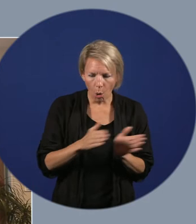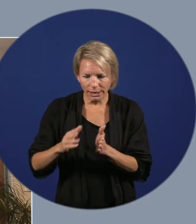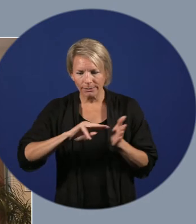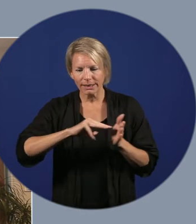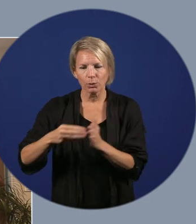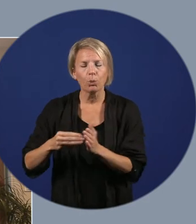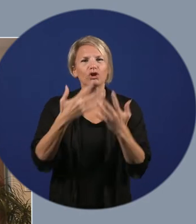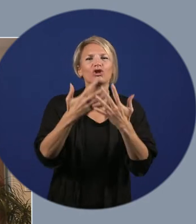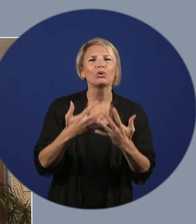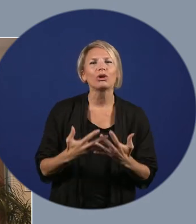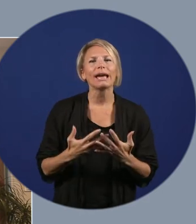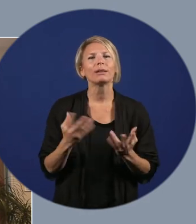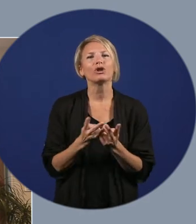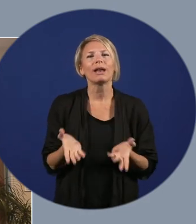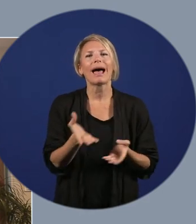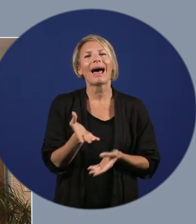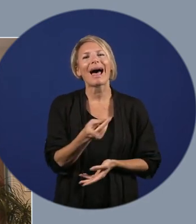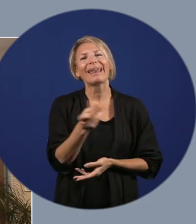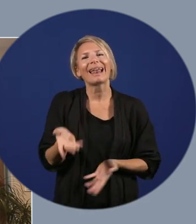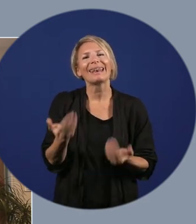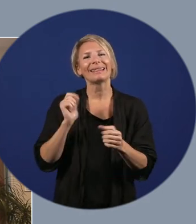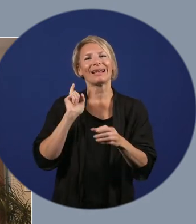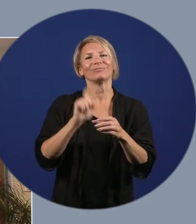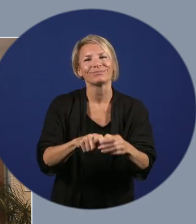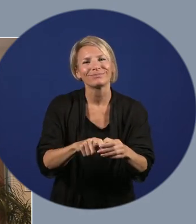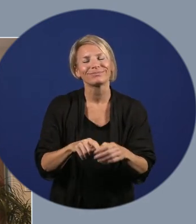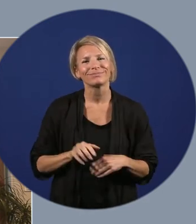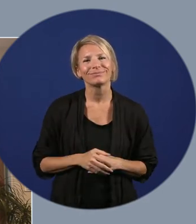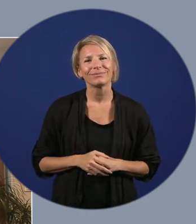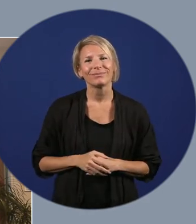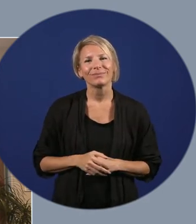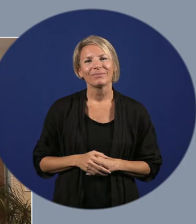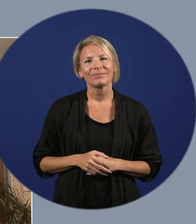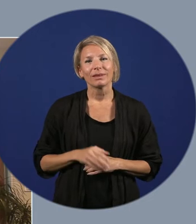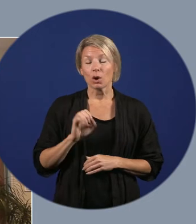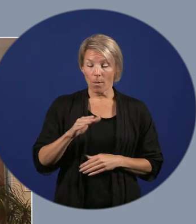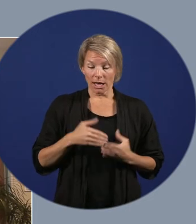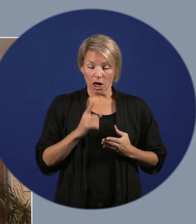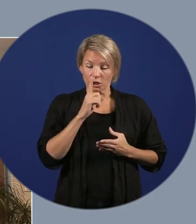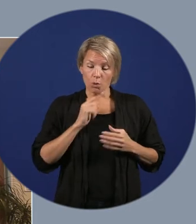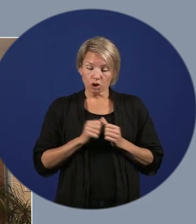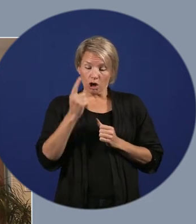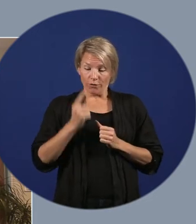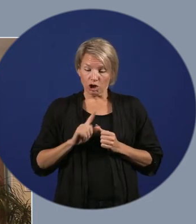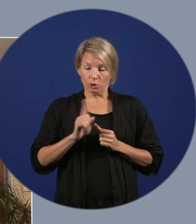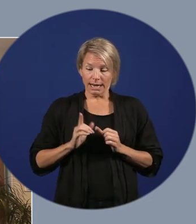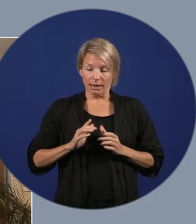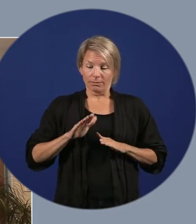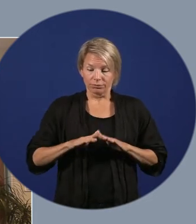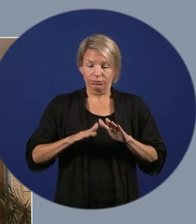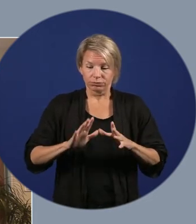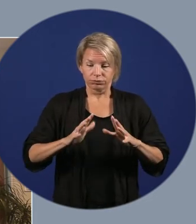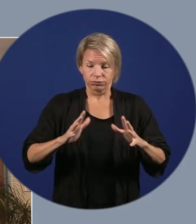Som har gjort att andra har lättare att följa med. Så att om man gör det i liten skala och tar ett steg i taget, då